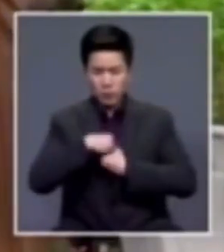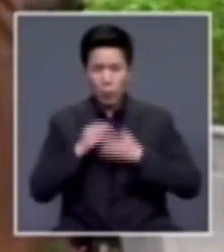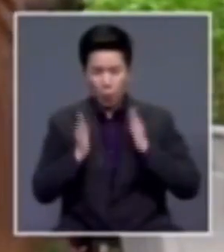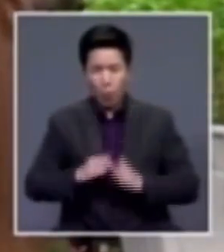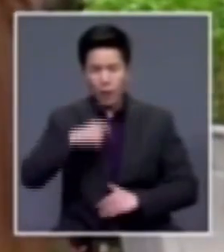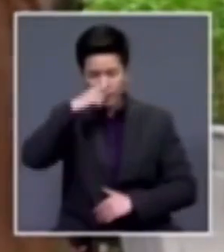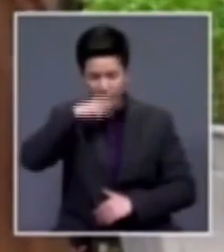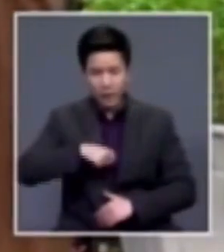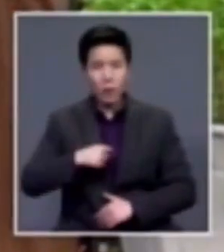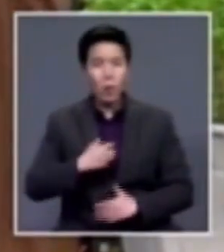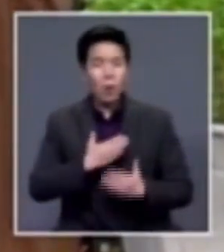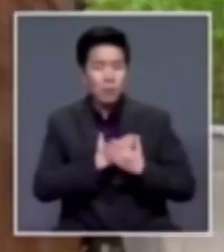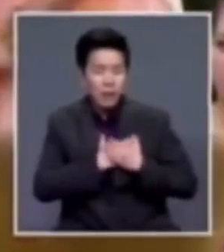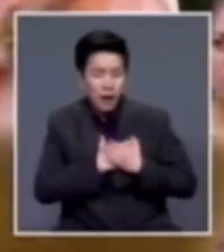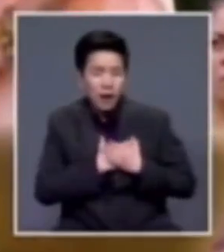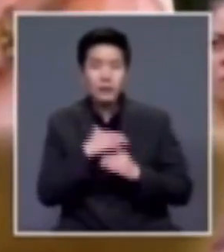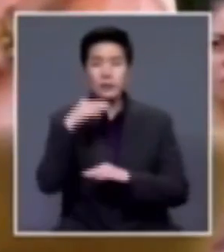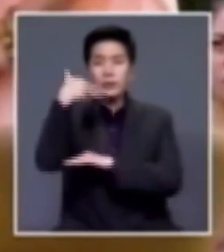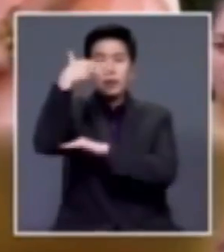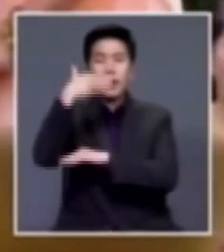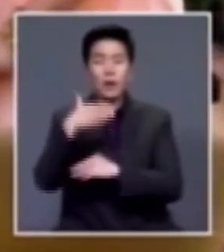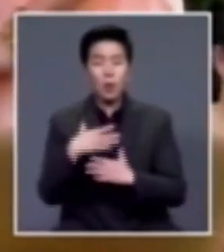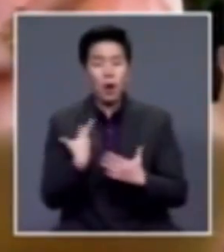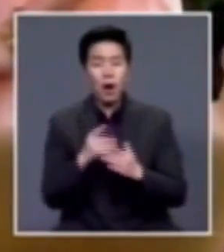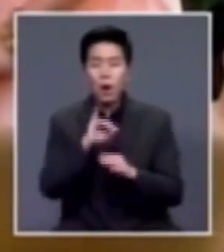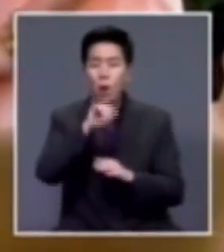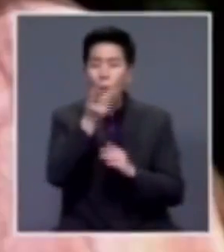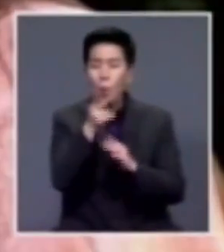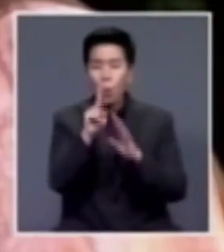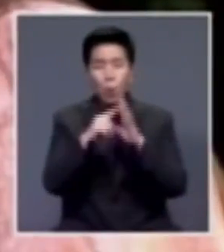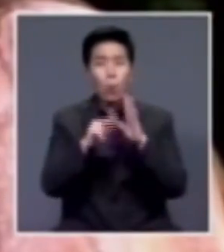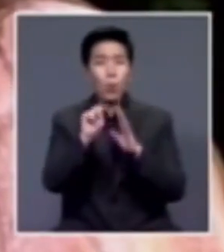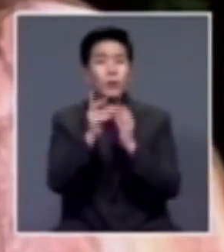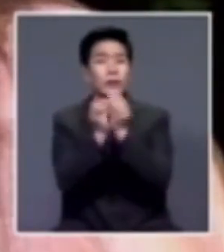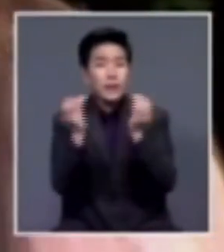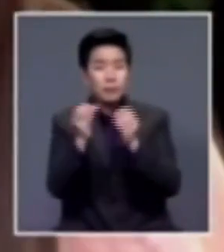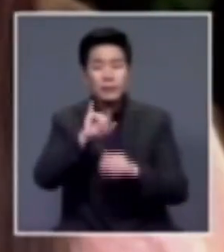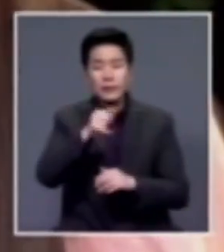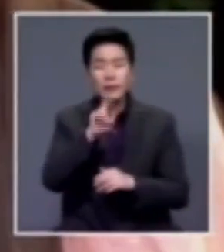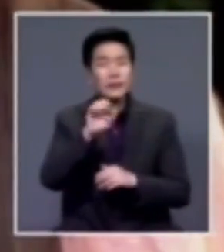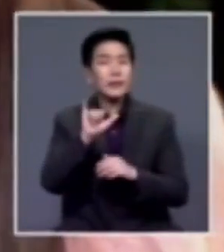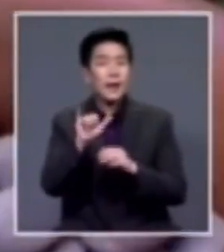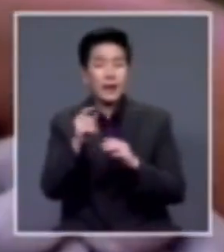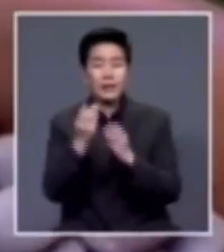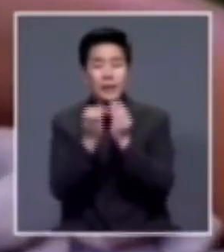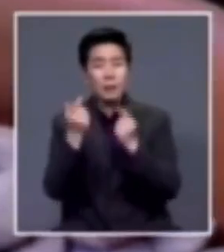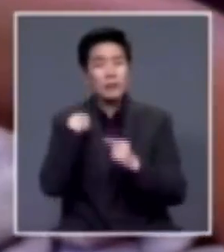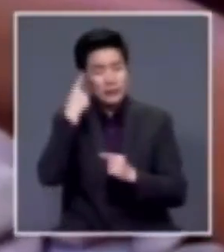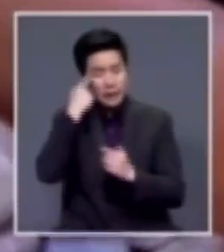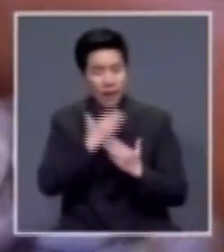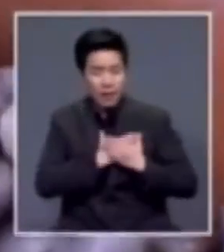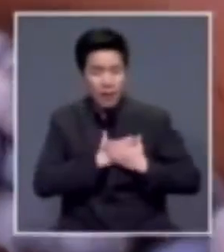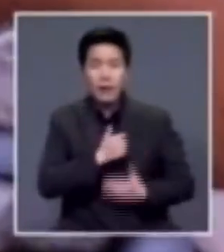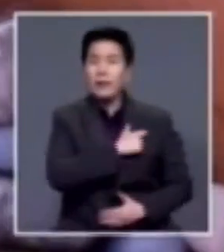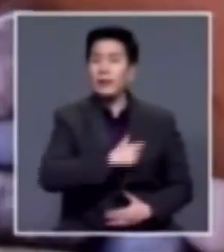นทั้งอุดมการณ์ความรักชาติคุณธรรมจริยธรรมอะไรก็แล้วแต่นะครับรวมความไปถึงความจงรักภักดีต่อสถาบันหลักของประเท